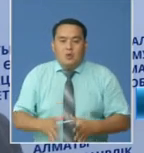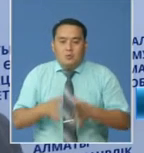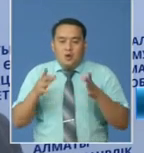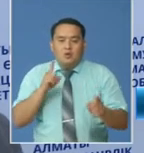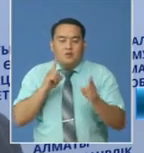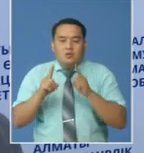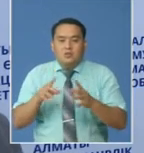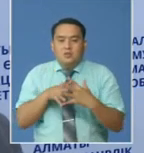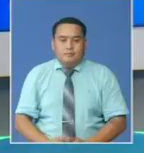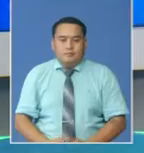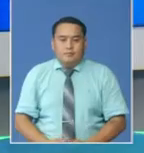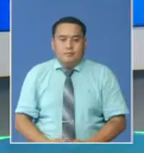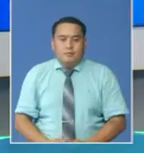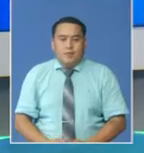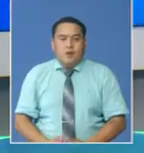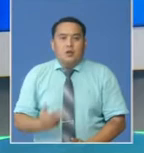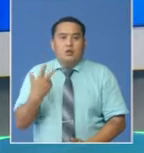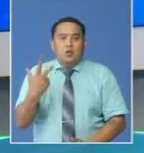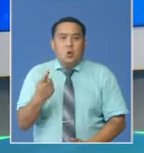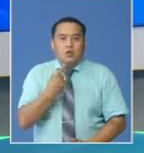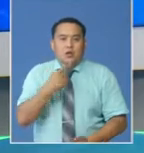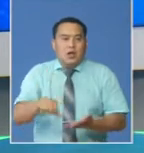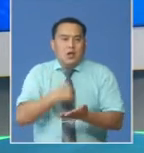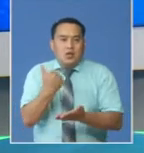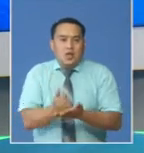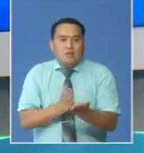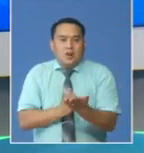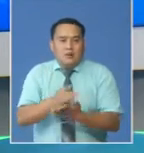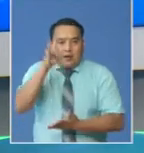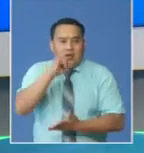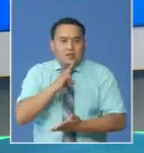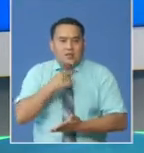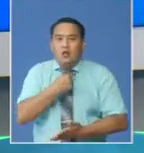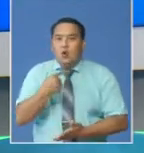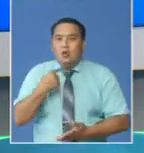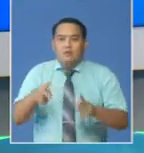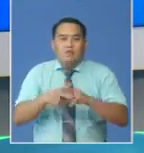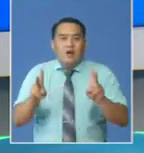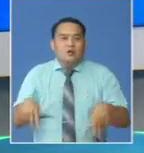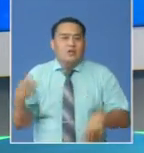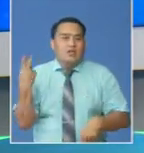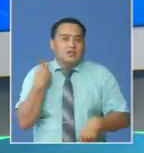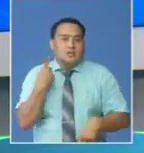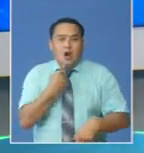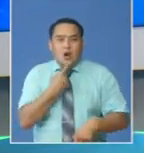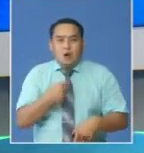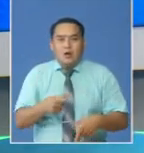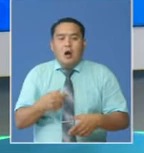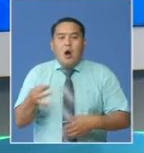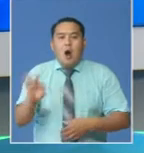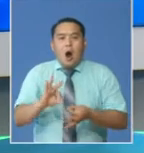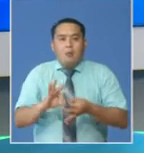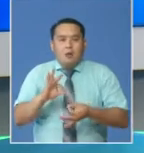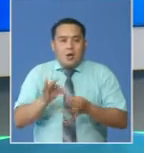форум сельской молодежи. Трехязычие – одно из основных приоритетов Казахстана. В Талдыкурганском дворце языков состоялась областная олимпиада